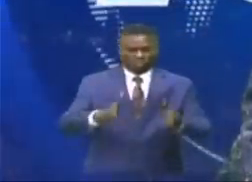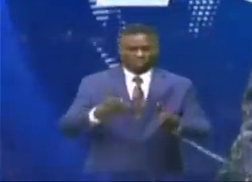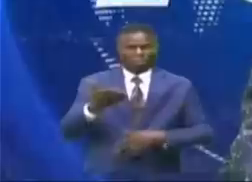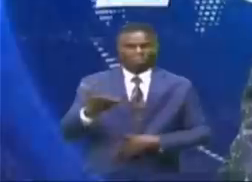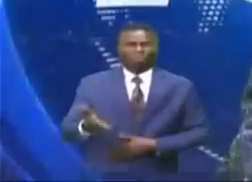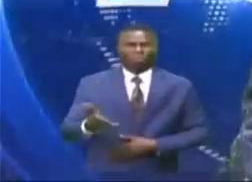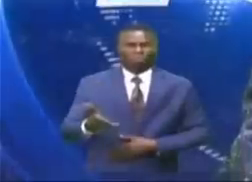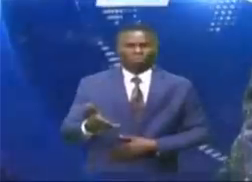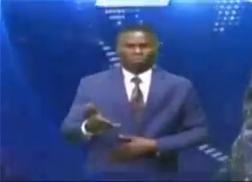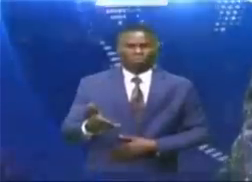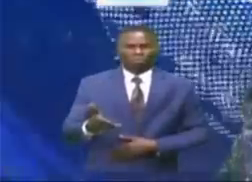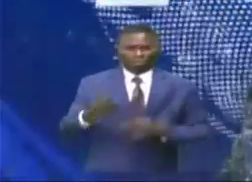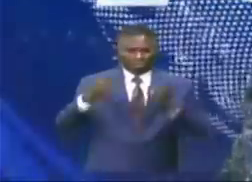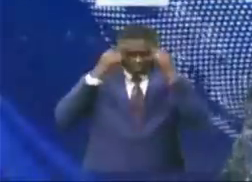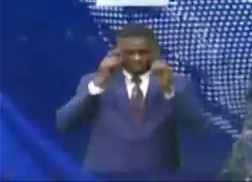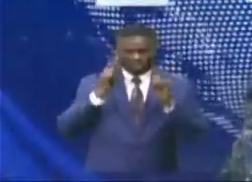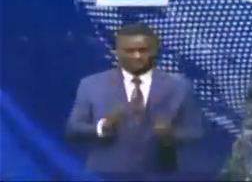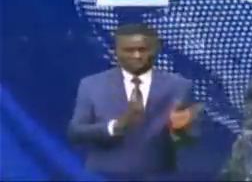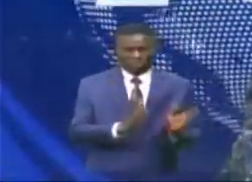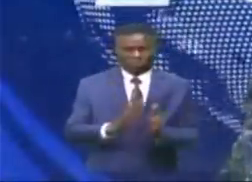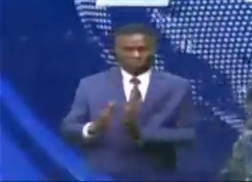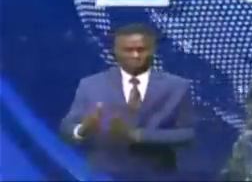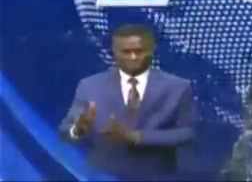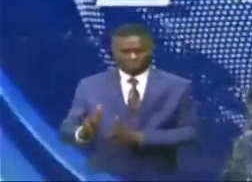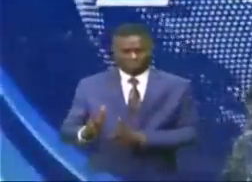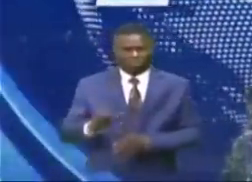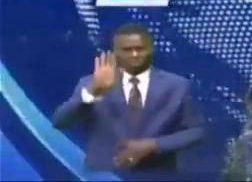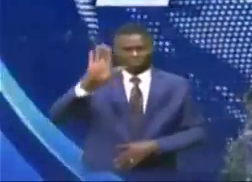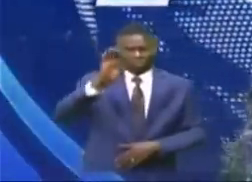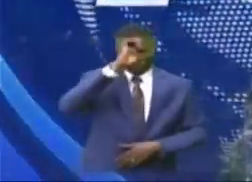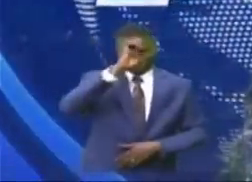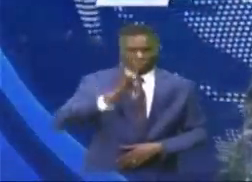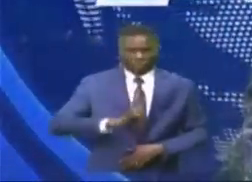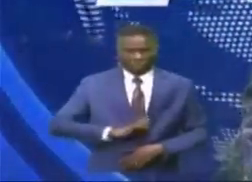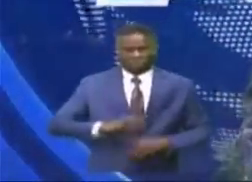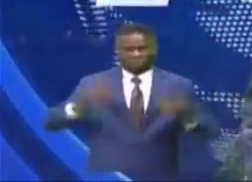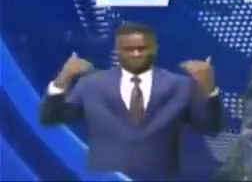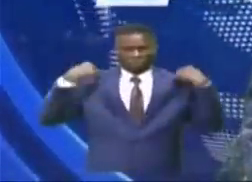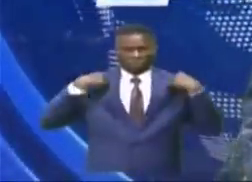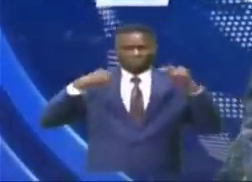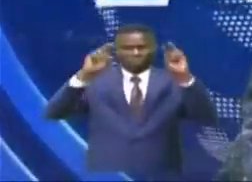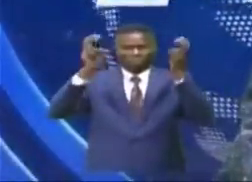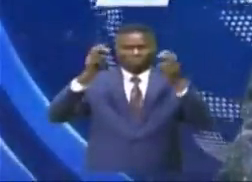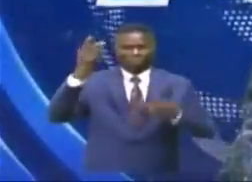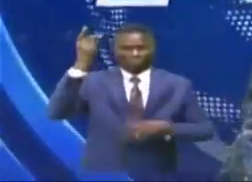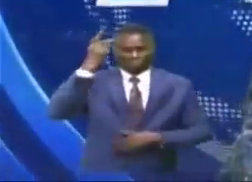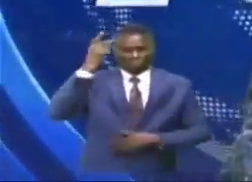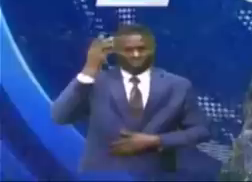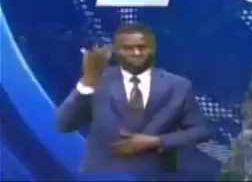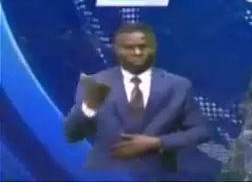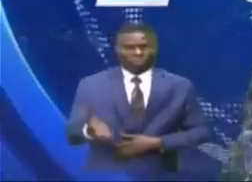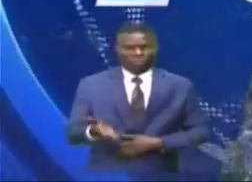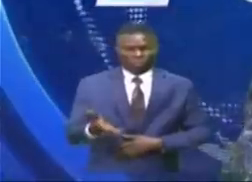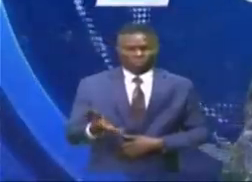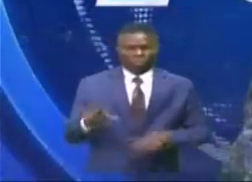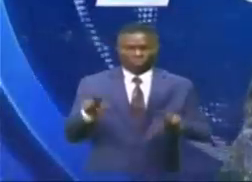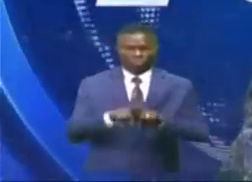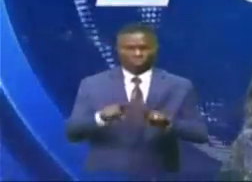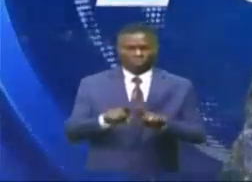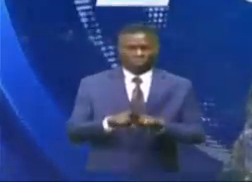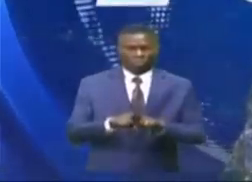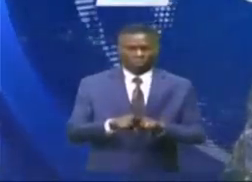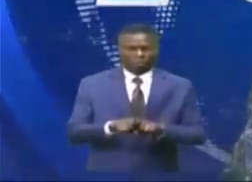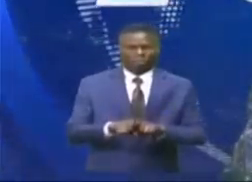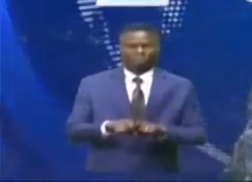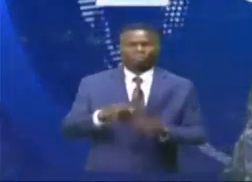particulier quelques mesures prises par son excellence, monsieur le gouverneur de la ville-province de Kinshasa, conformément à